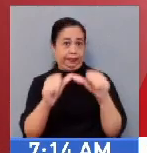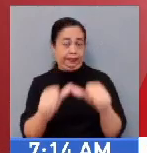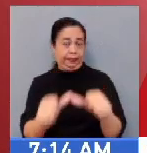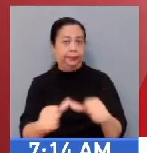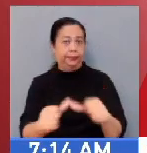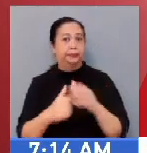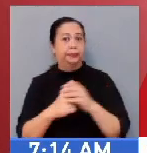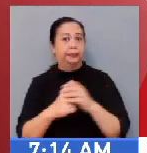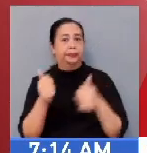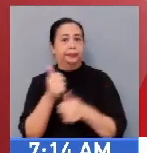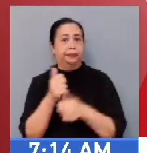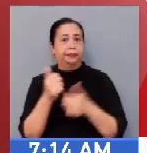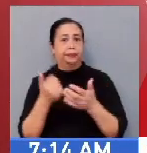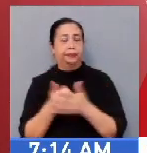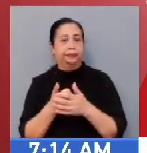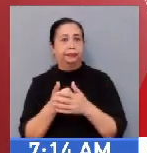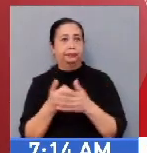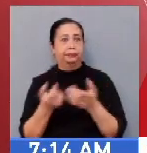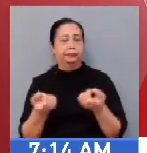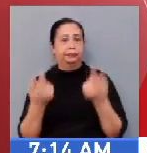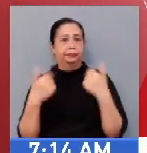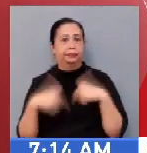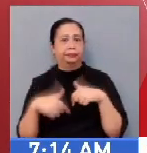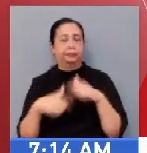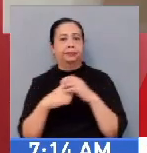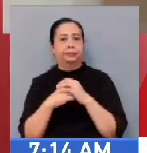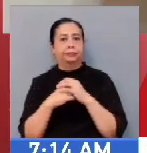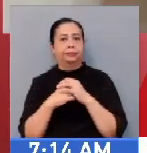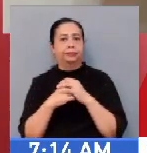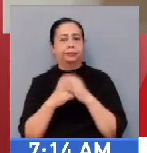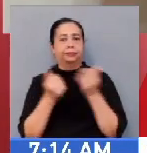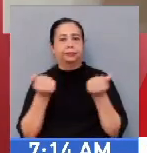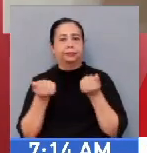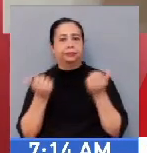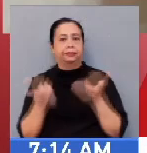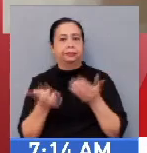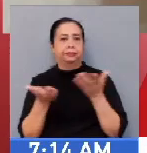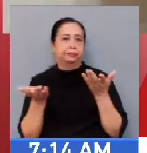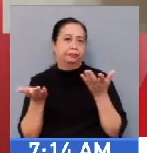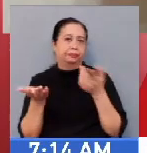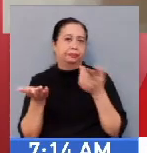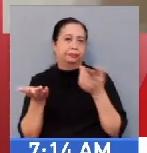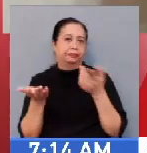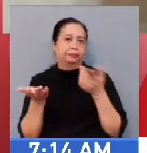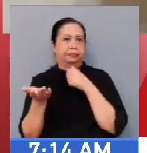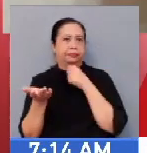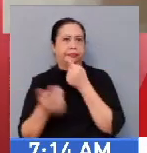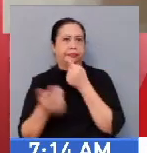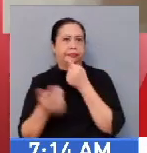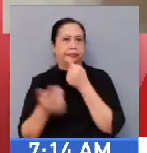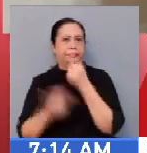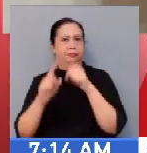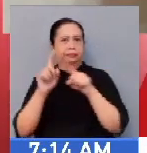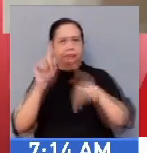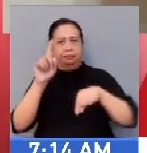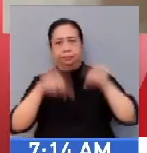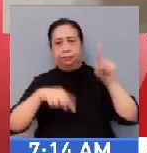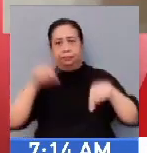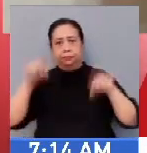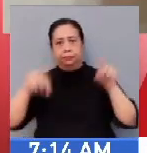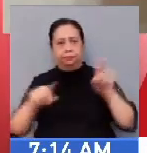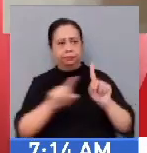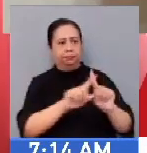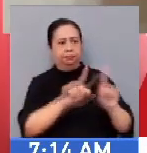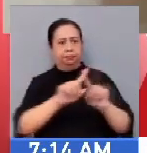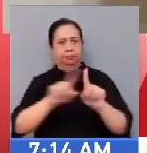ng papasok na administrasyon. Dahil hindi naman iisa, kundi diverse, magkakaiba, iba-iba